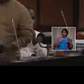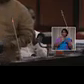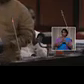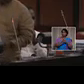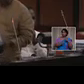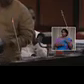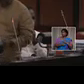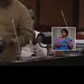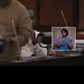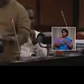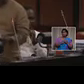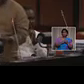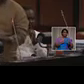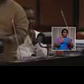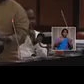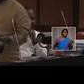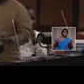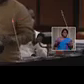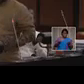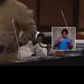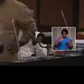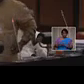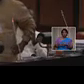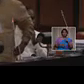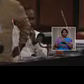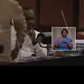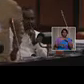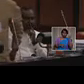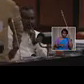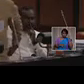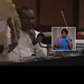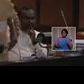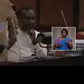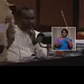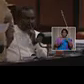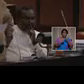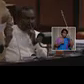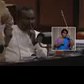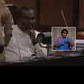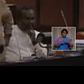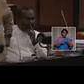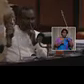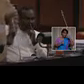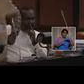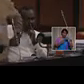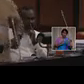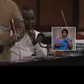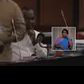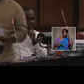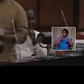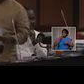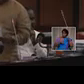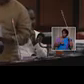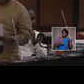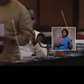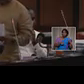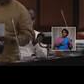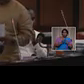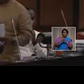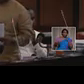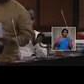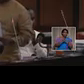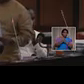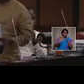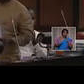பெட்ரோலுக்கு எரிவாயுக்கு மக்கள் வரிசையிலே நிற்கின்றார்கள். ஆனால் பாதுகாப்பு படையினர் இங்கு பாதுகாப்பு